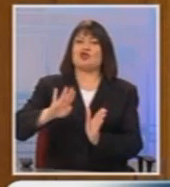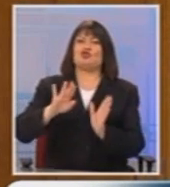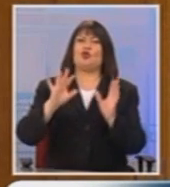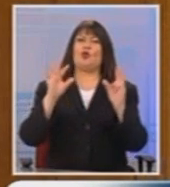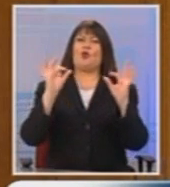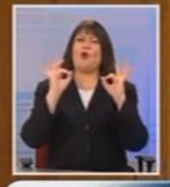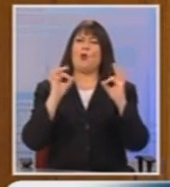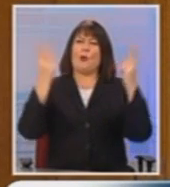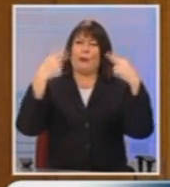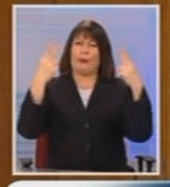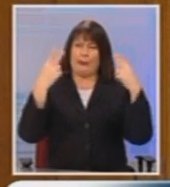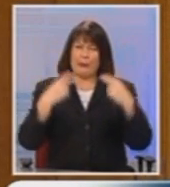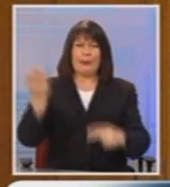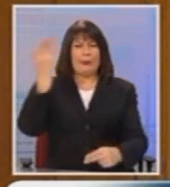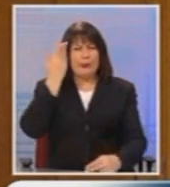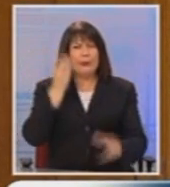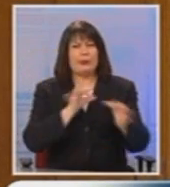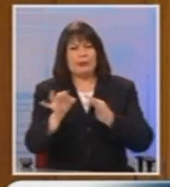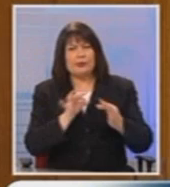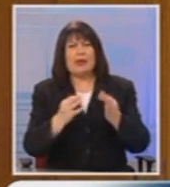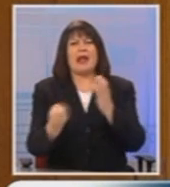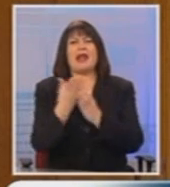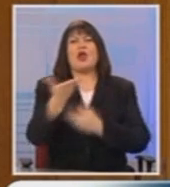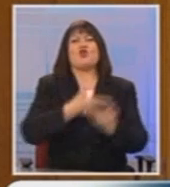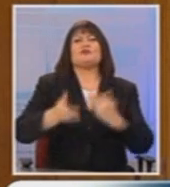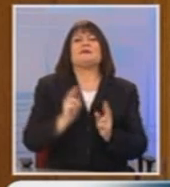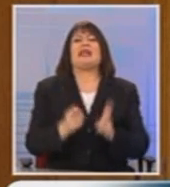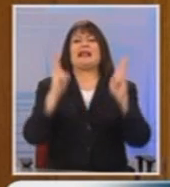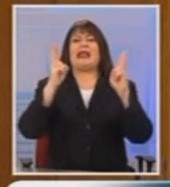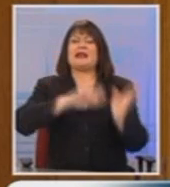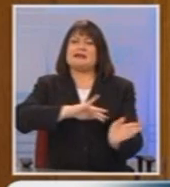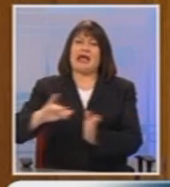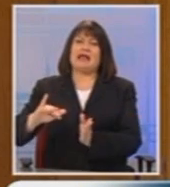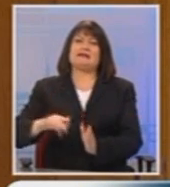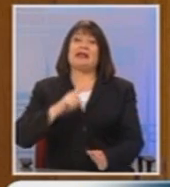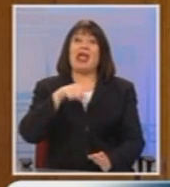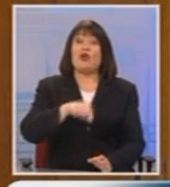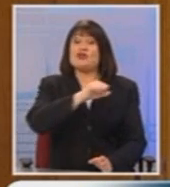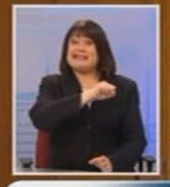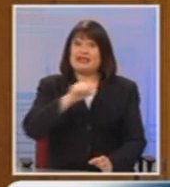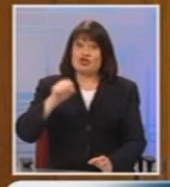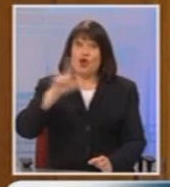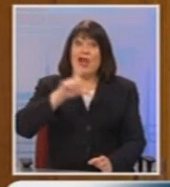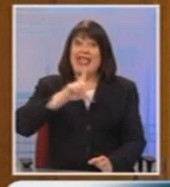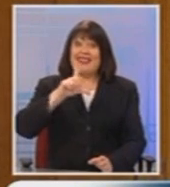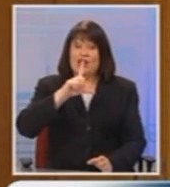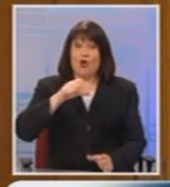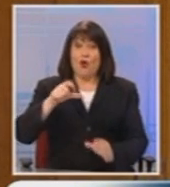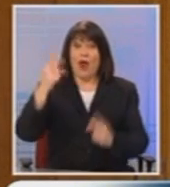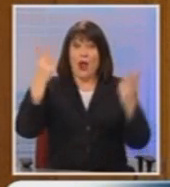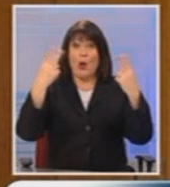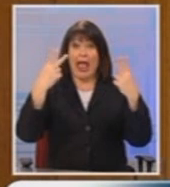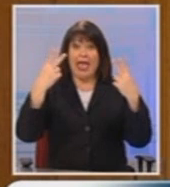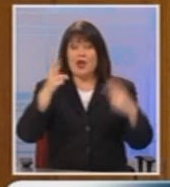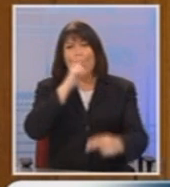ακριβά σχέδια των ανανεώσιμων πηγών ενέργειας, εμείς εδώ σχιστολιθικό αέριο. Και την ίδια στιγμή η